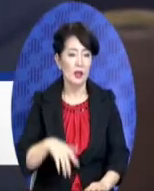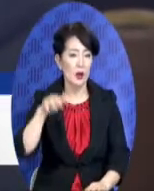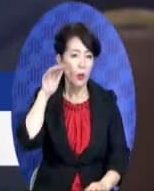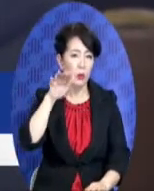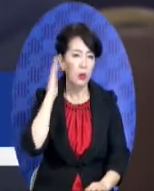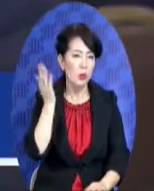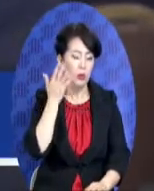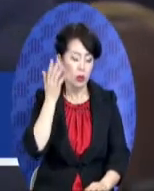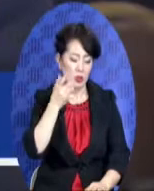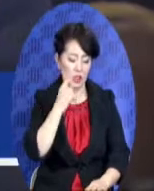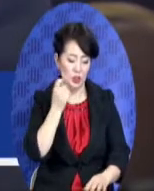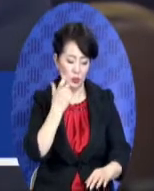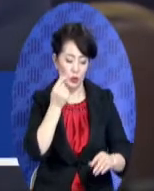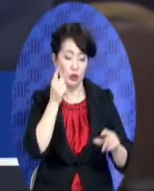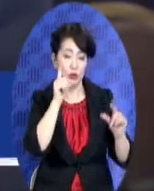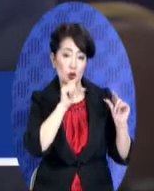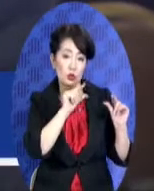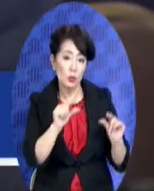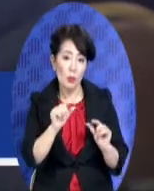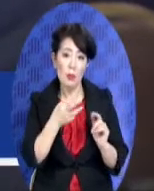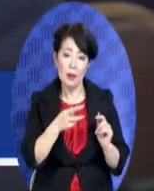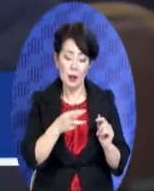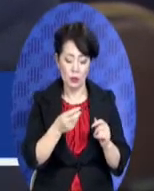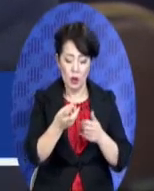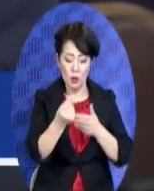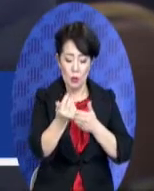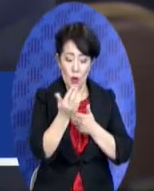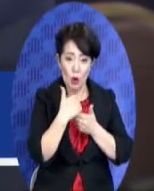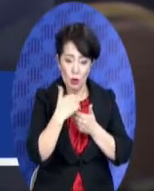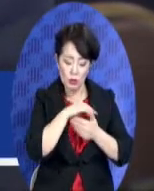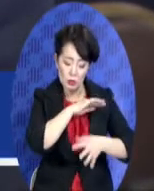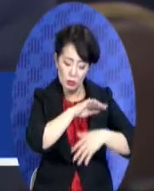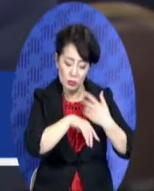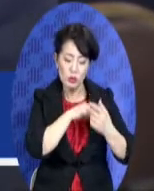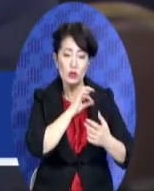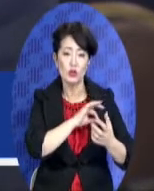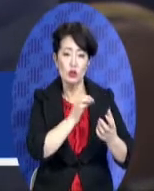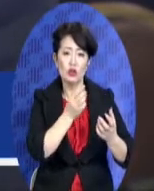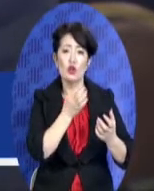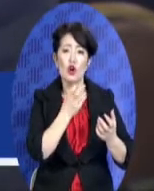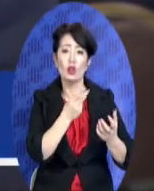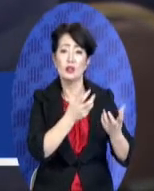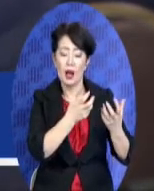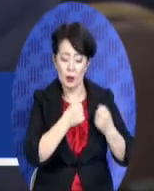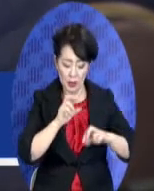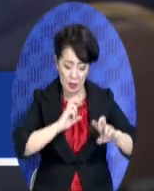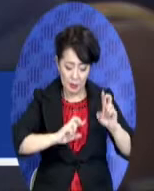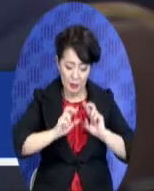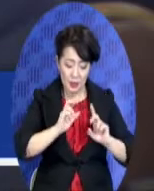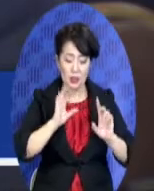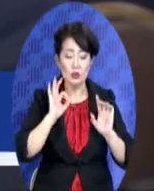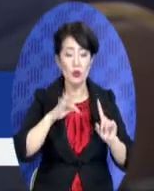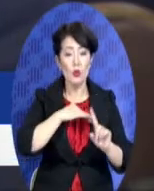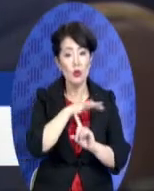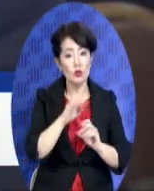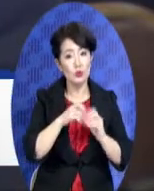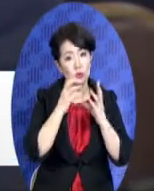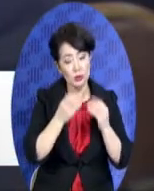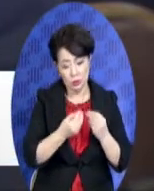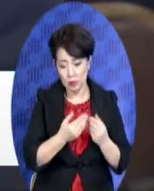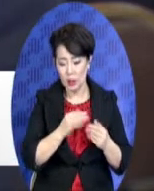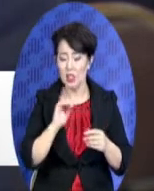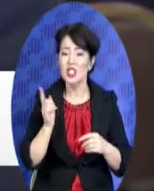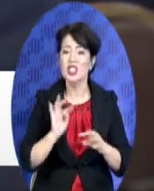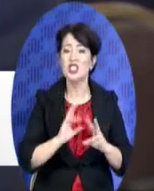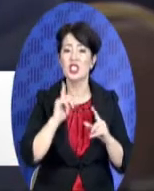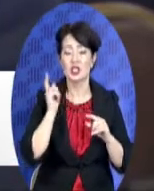гэсэн тодорхойгоор буурах бах гэтэл хөрөнгө оруулалтаа нөхөх одоо бизнесийн таатай орчин бүрдүүлэх энэ нөхцөл бүрдүүлж ажил сэргээгдэх